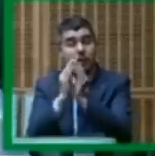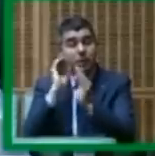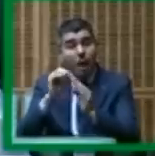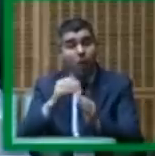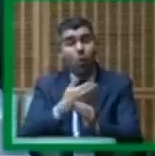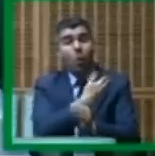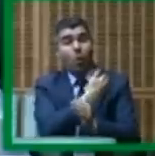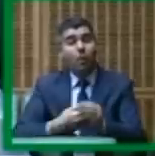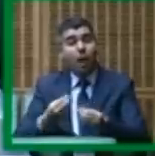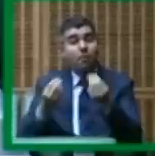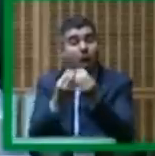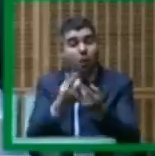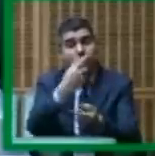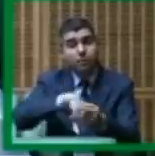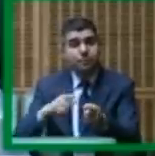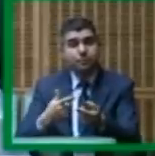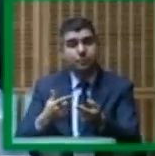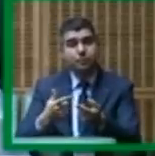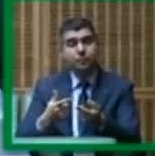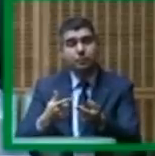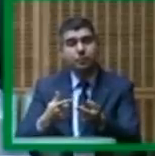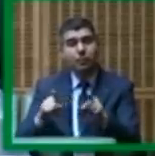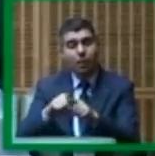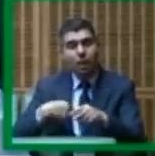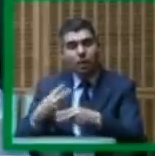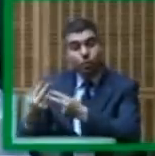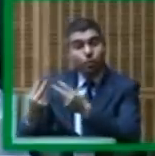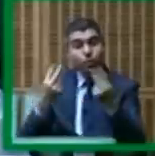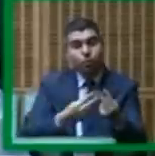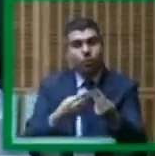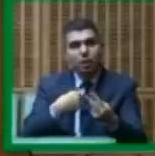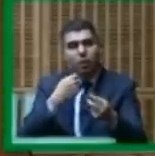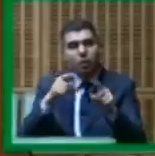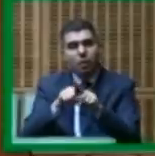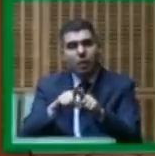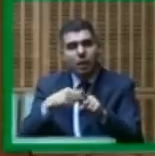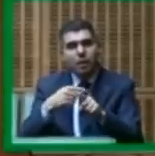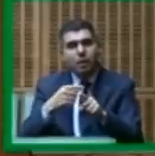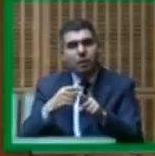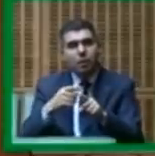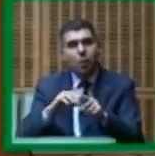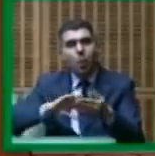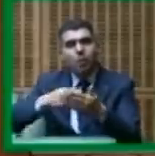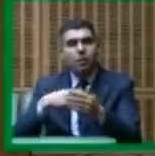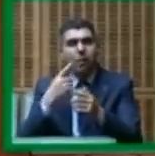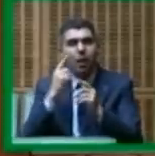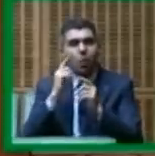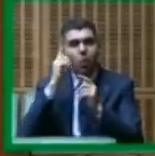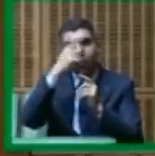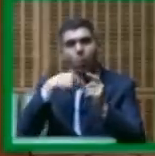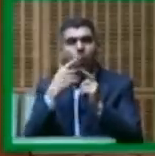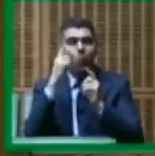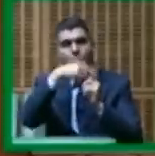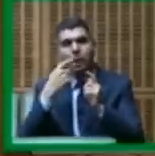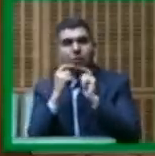ما تنتظروش مني أنه أنا نجي لهنايا ونمد لكم الخط الخد الآخر. أنا مسلم